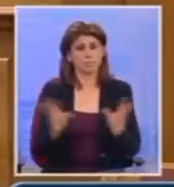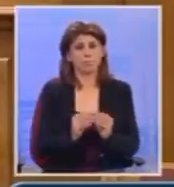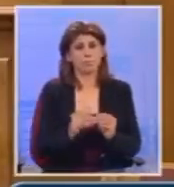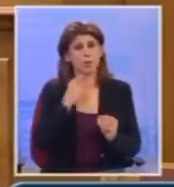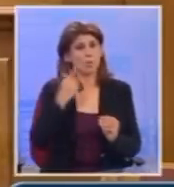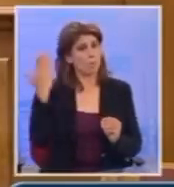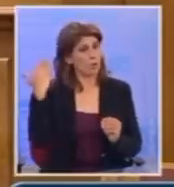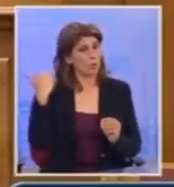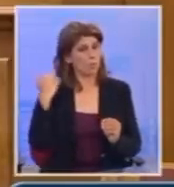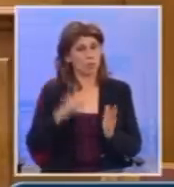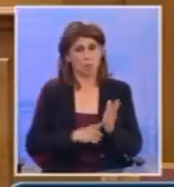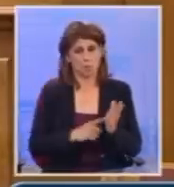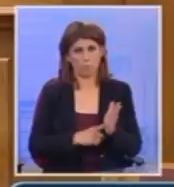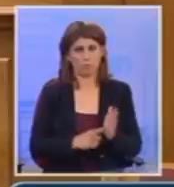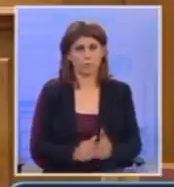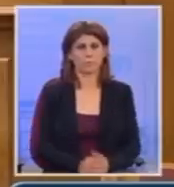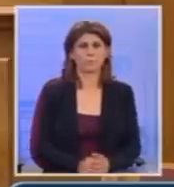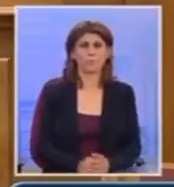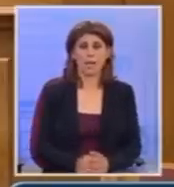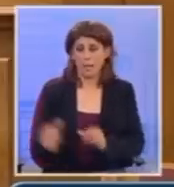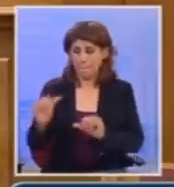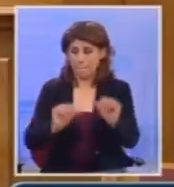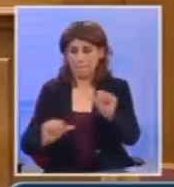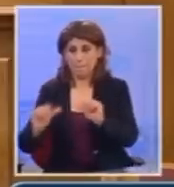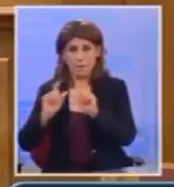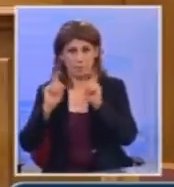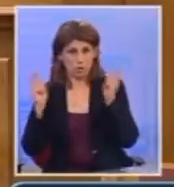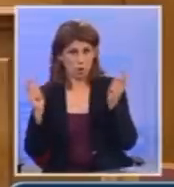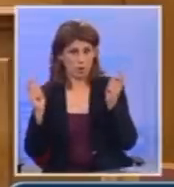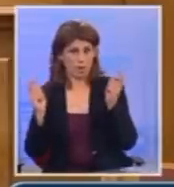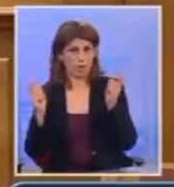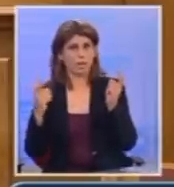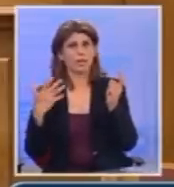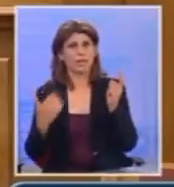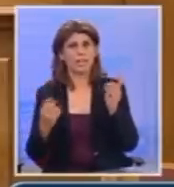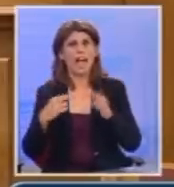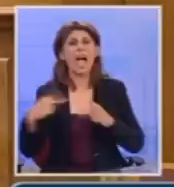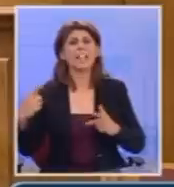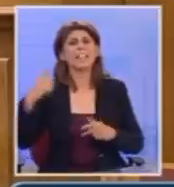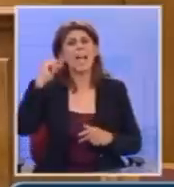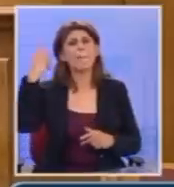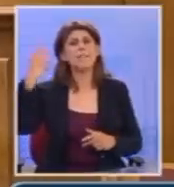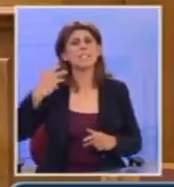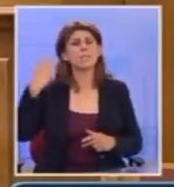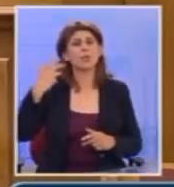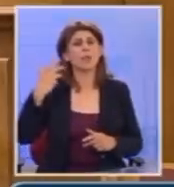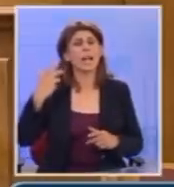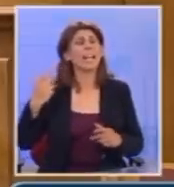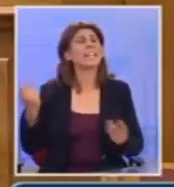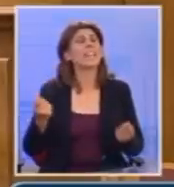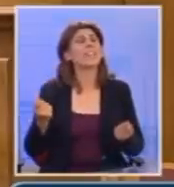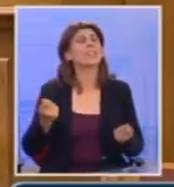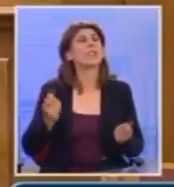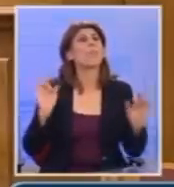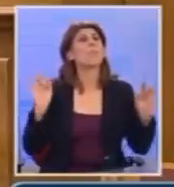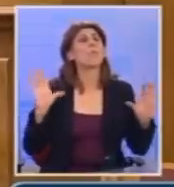προηγούμενος νόμος. Στα πειραματικά σχολεία, κύριε Θοδωράκη, είναι αντιεπιστημονικό και δεν συμβαίνει πουθενά